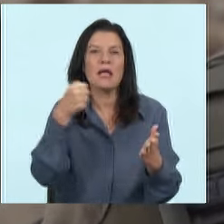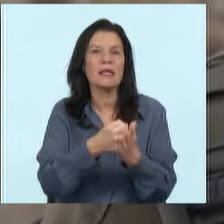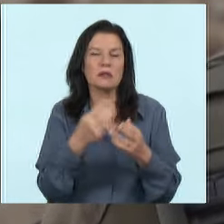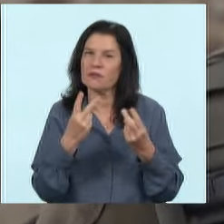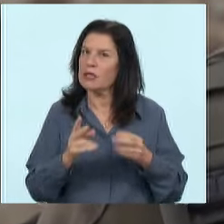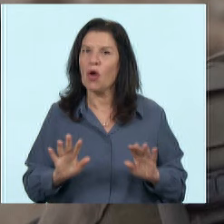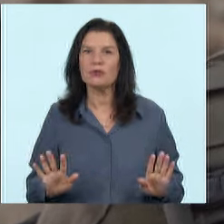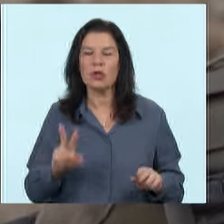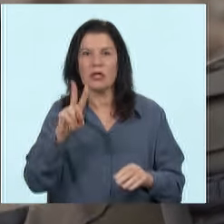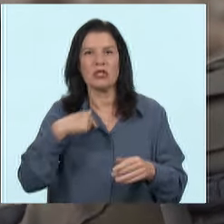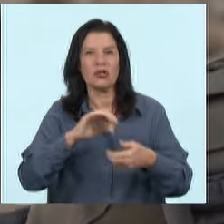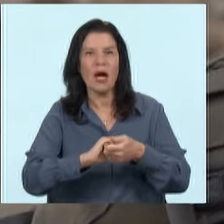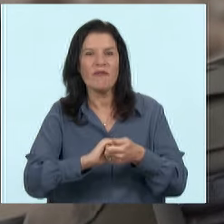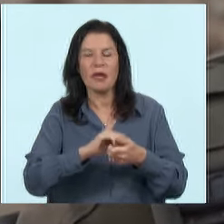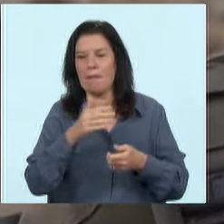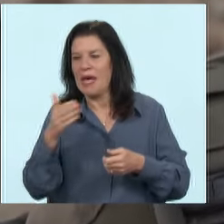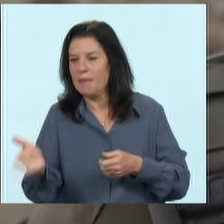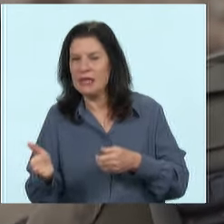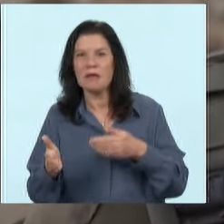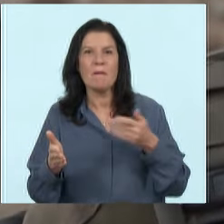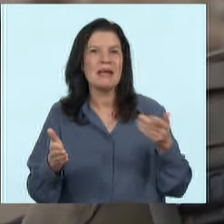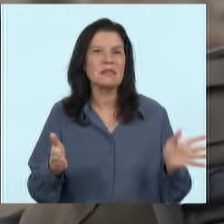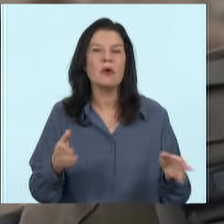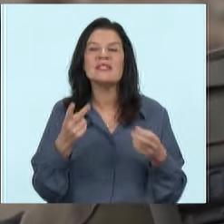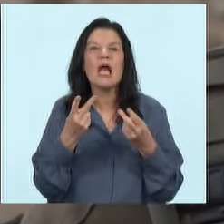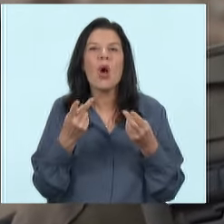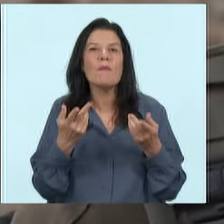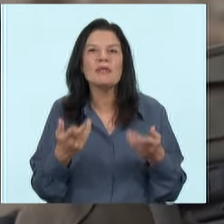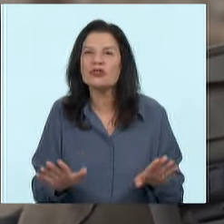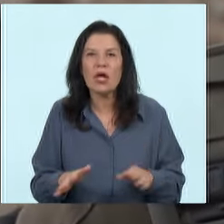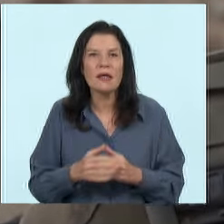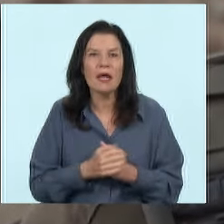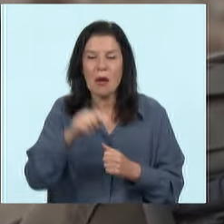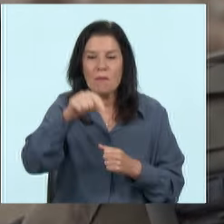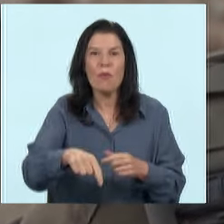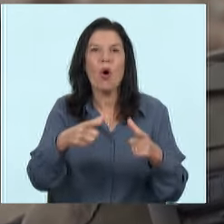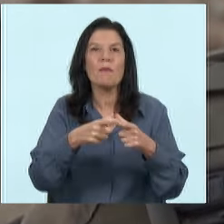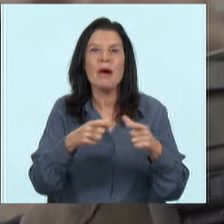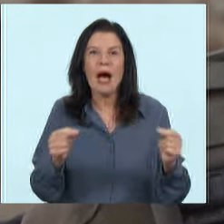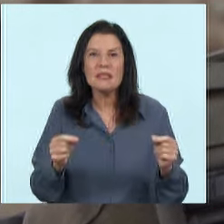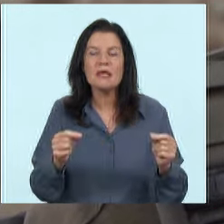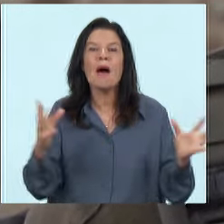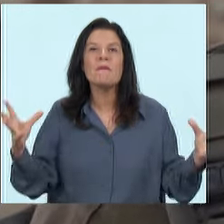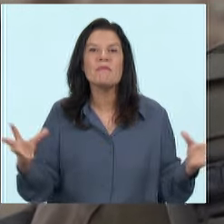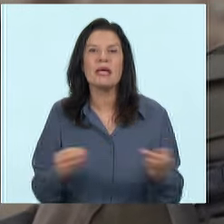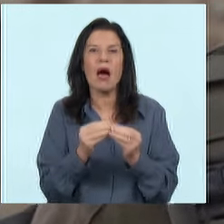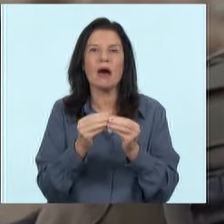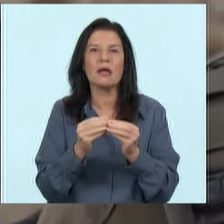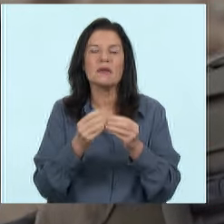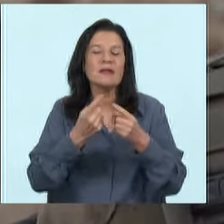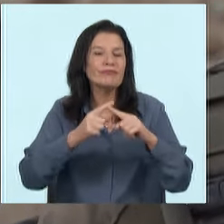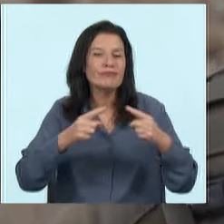חברים מימין ומשמאל, זה לא משנה למשימה, וחלקם פה בעזה, כולם פה בעזה, ביחד בעיניי מכל גווני